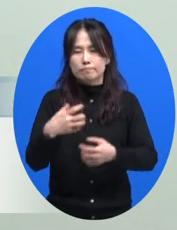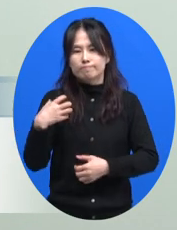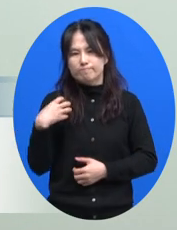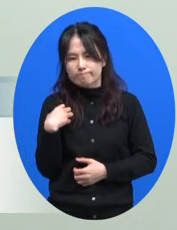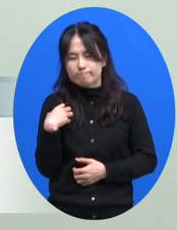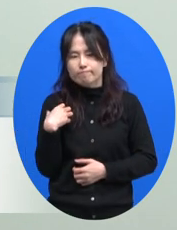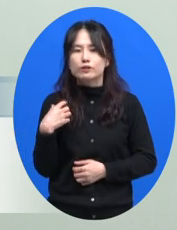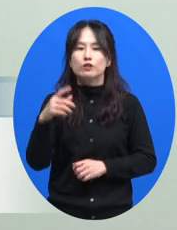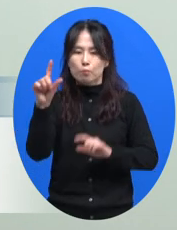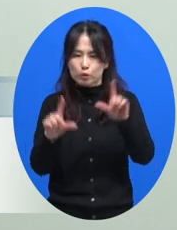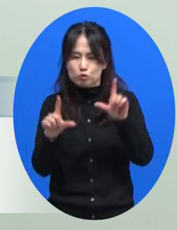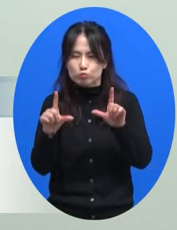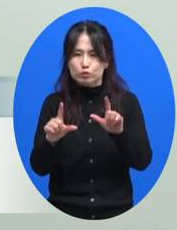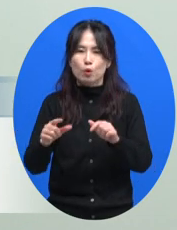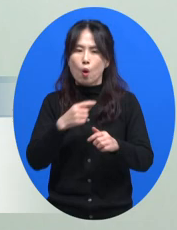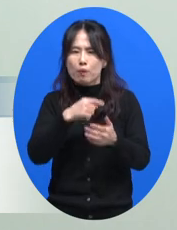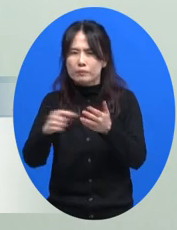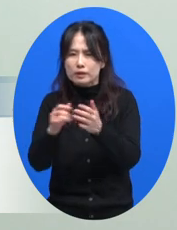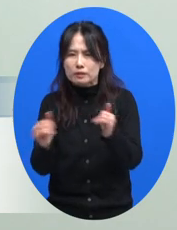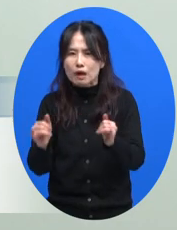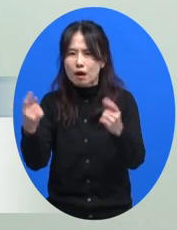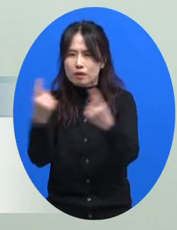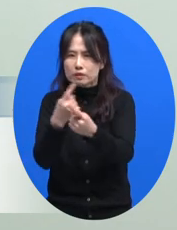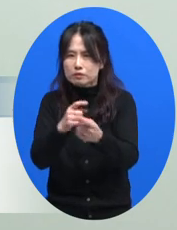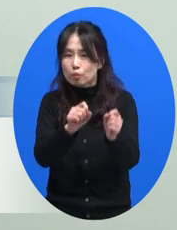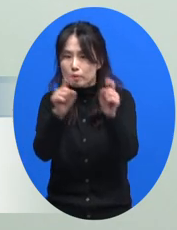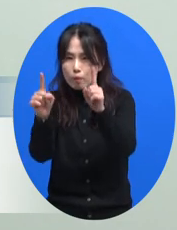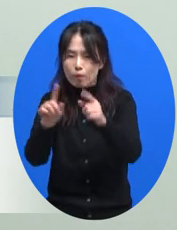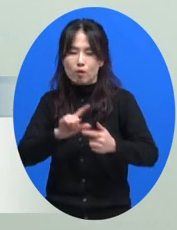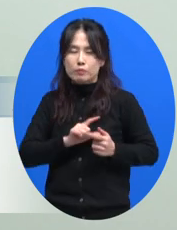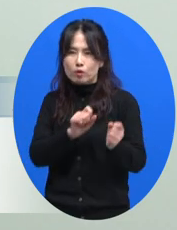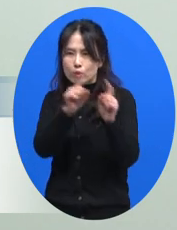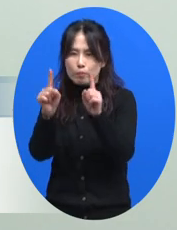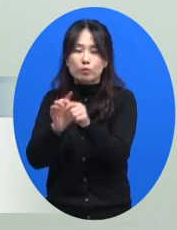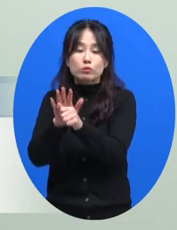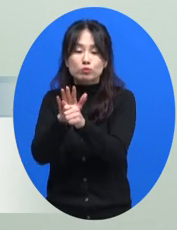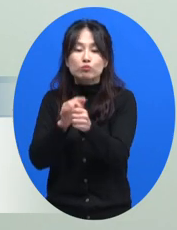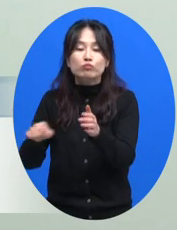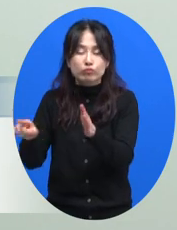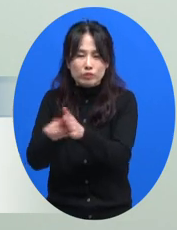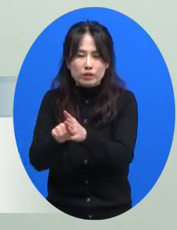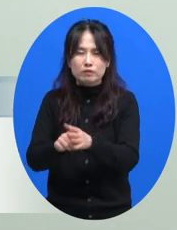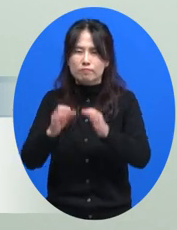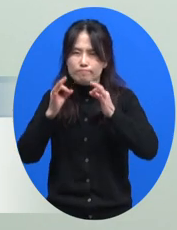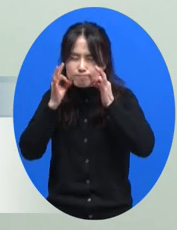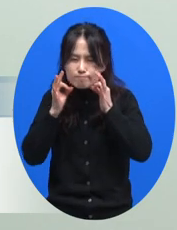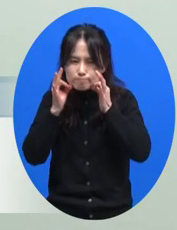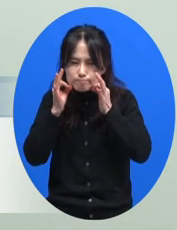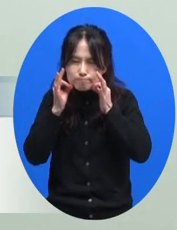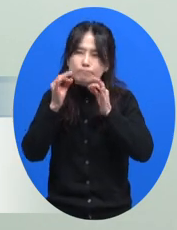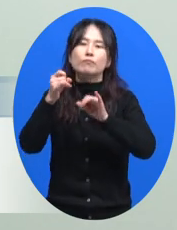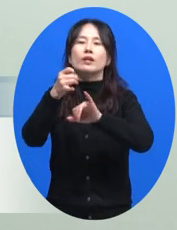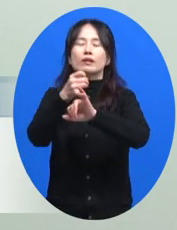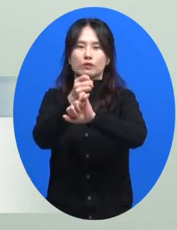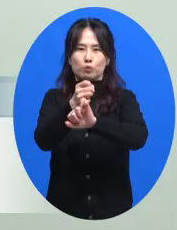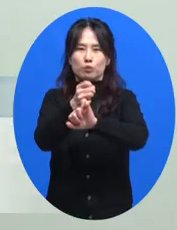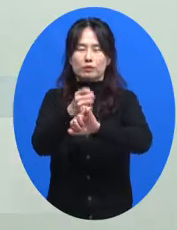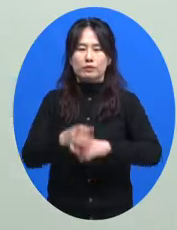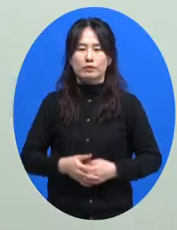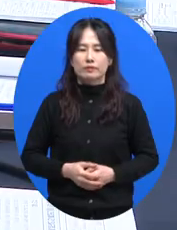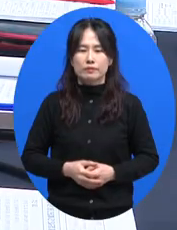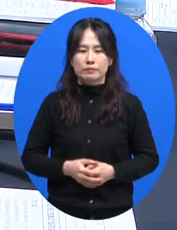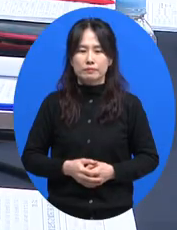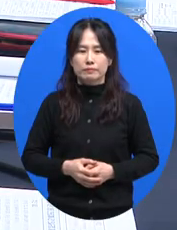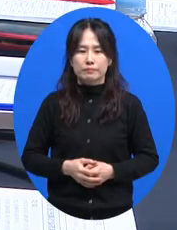자세로 피해자분들의 상처 치유와 명예회복을 지원하기 위해 최선의 노력을 다할 것을